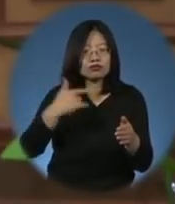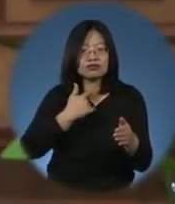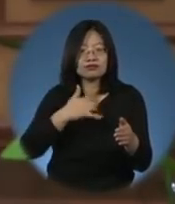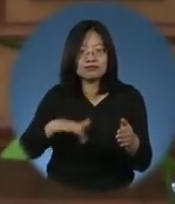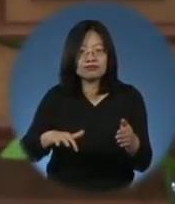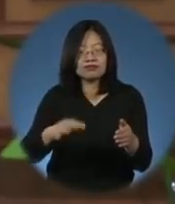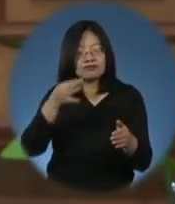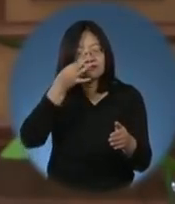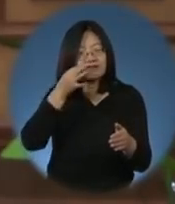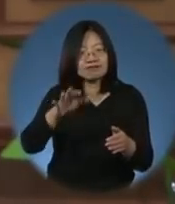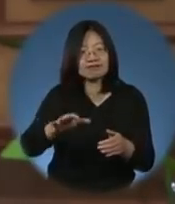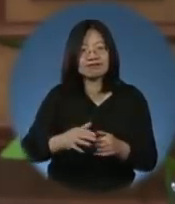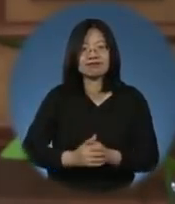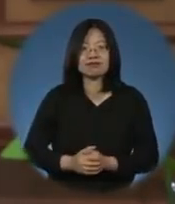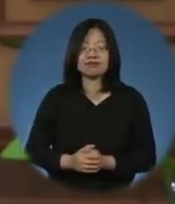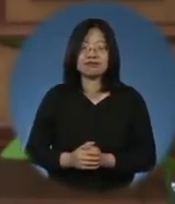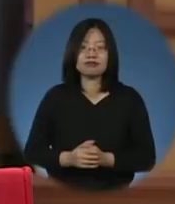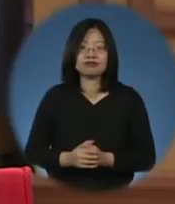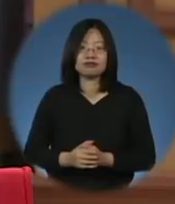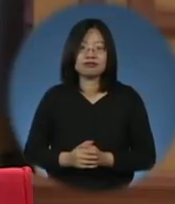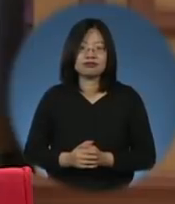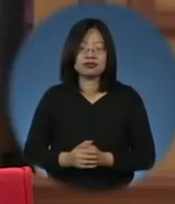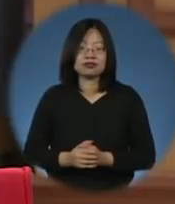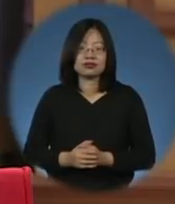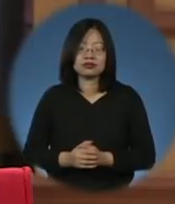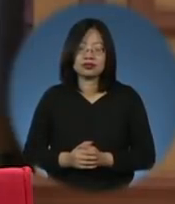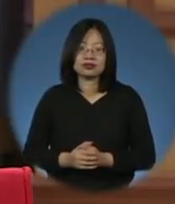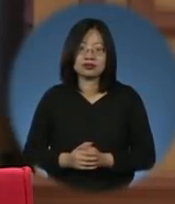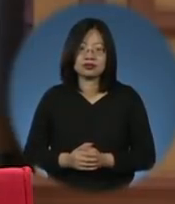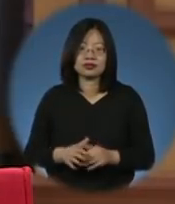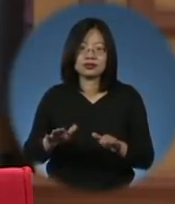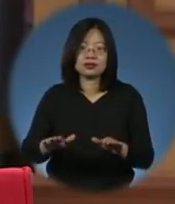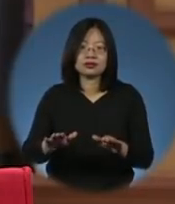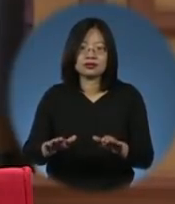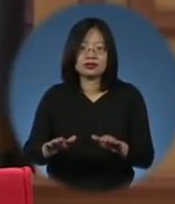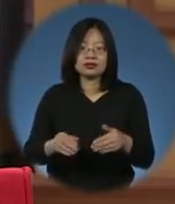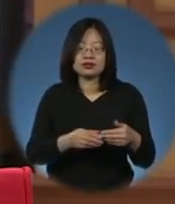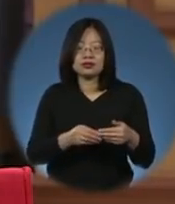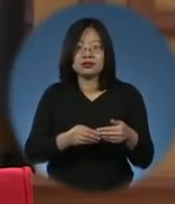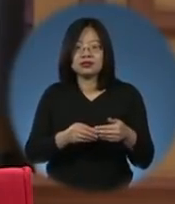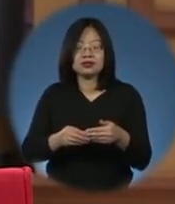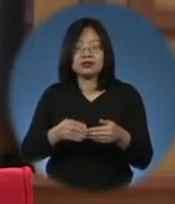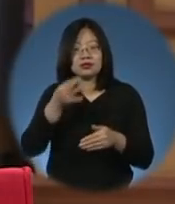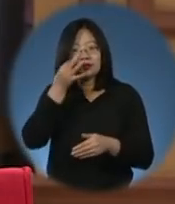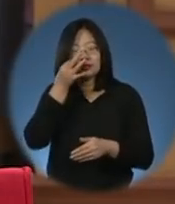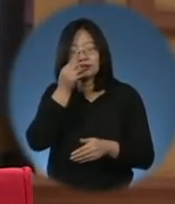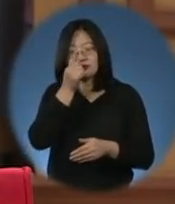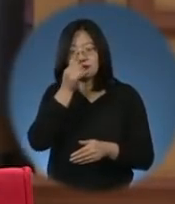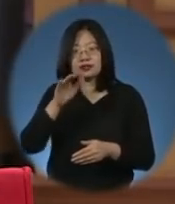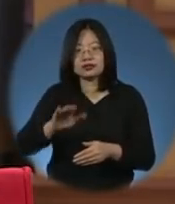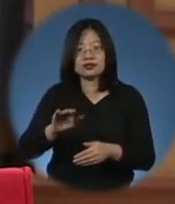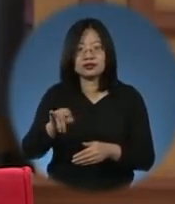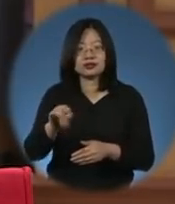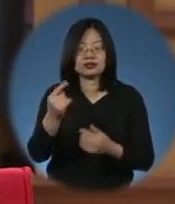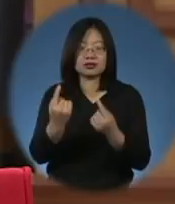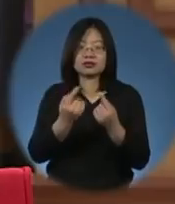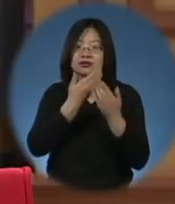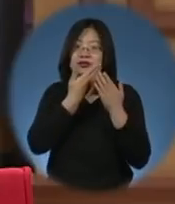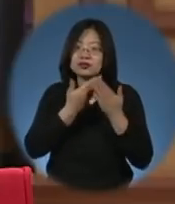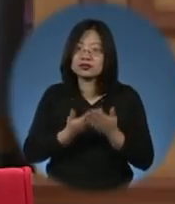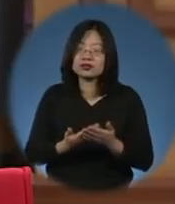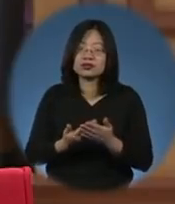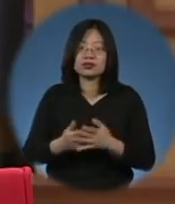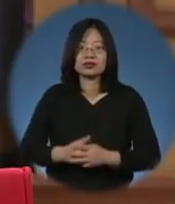예, 경험도 없고 보지도 못했고 맞습니다. 예. 그랬는데 그거를 이제 제가 데리고 다니면서도 보여주지만 그거보다 중요한 거는 얘가